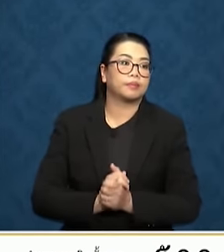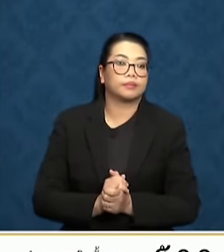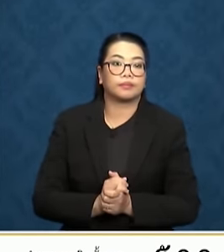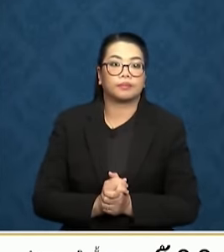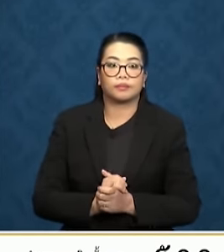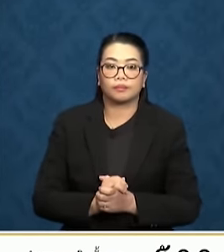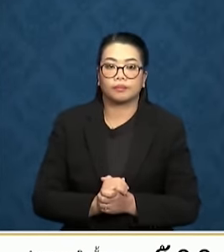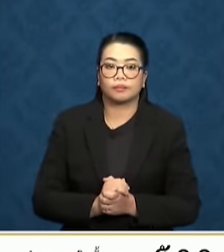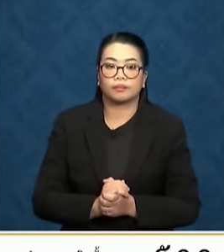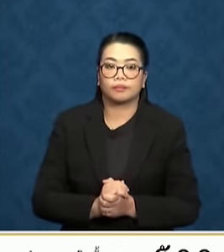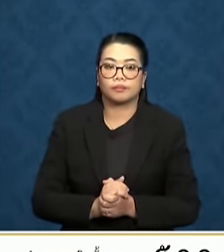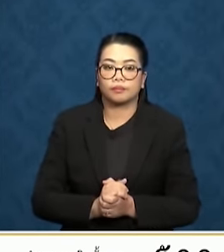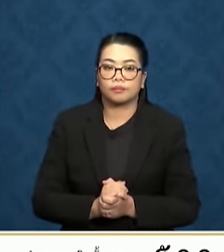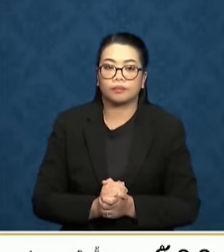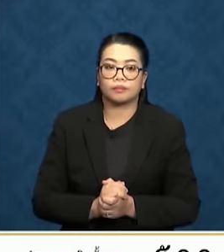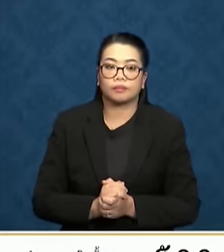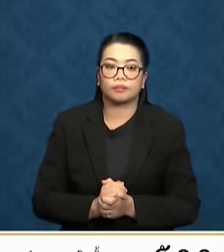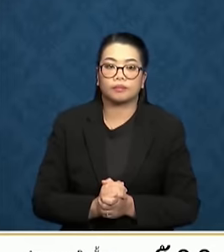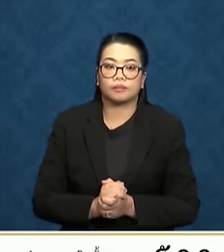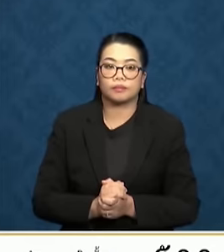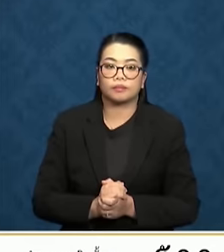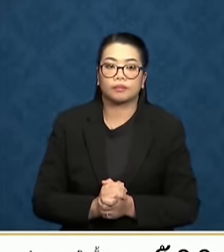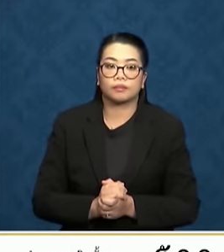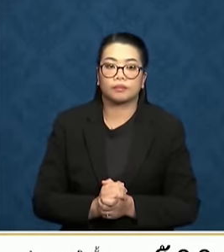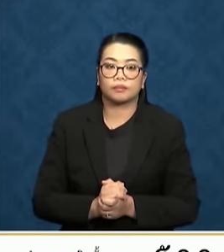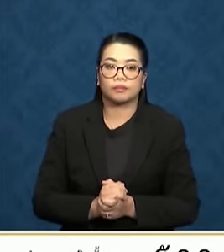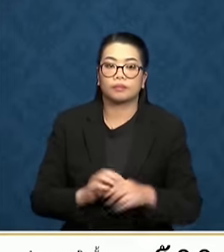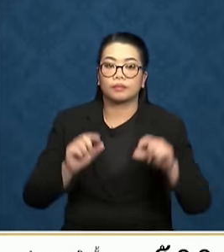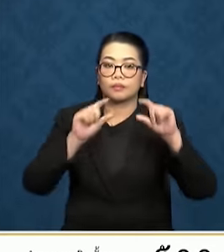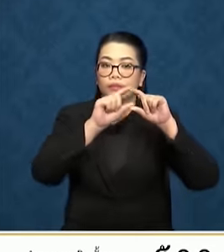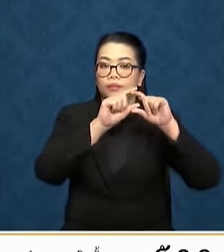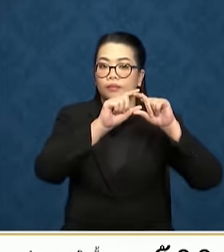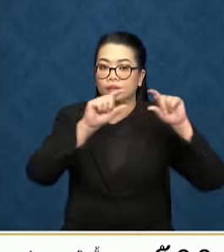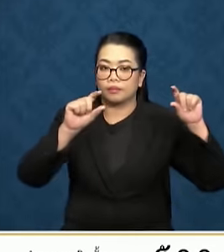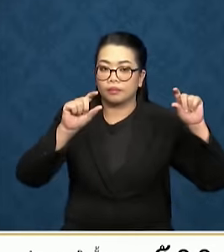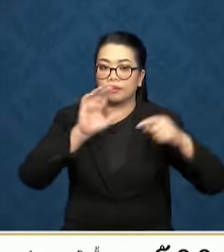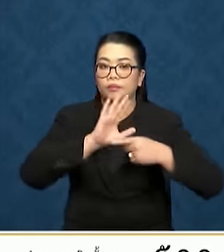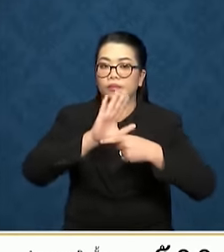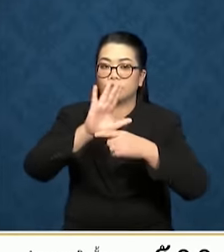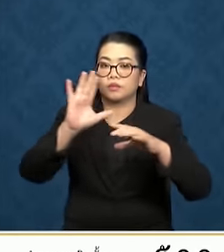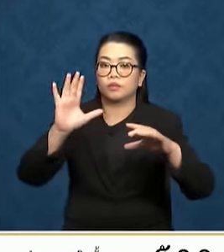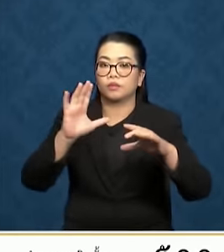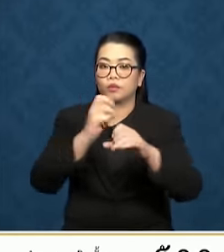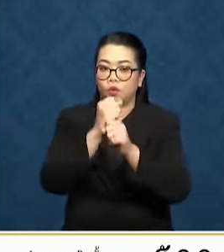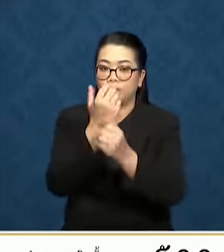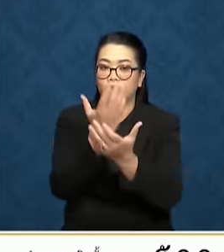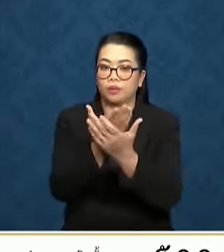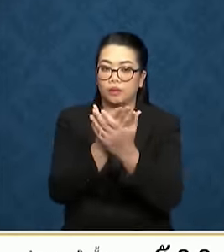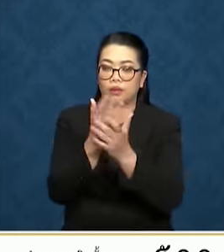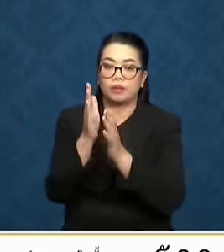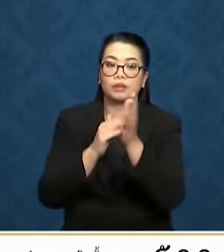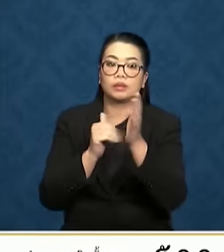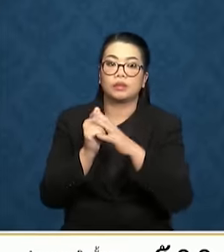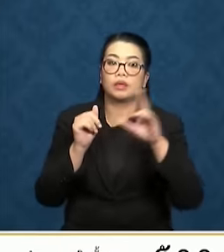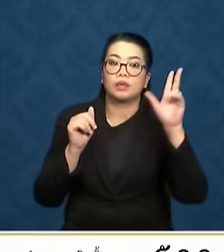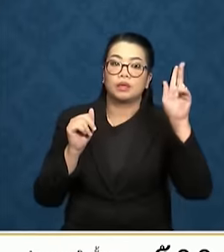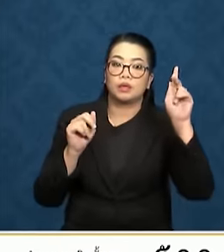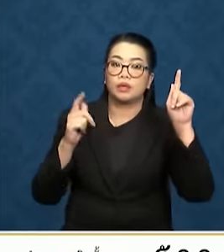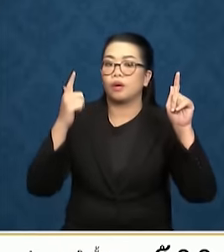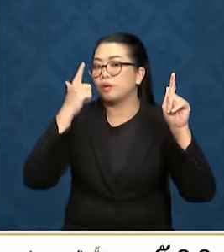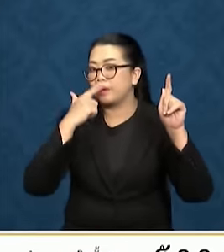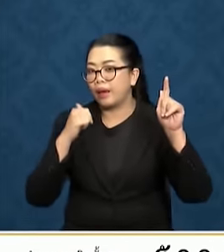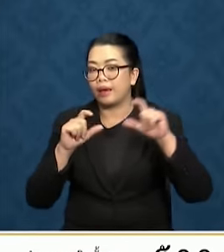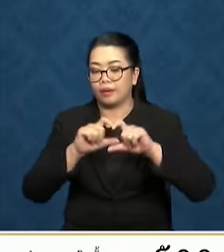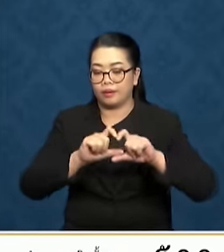ผมใช้ตัวนี้เป็นกรอบในการนำเสนอเป็นสรุปวบริหารสีเขียวสีแดงสีน้ำเงินอย่างนี้นะ